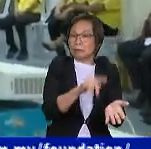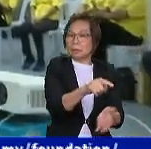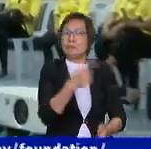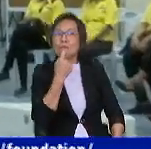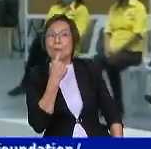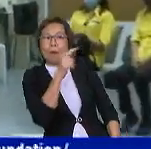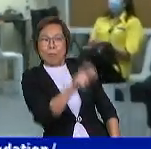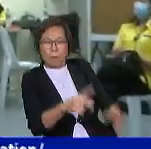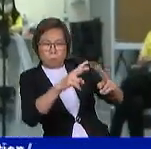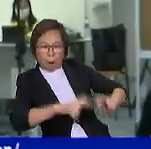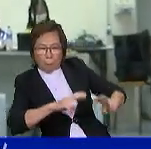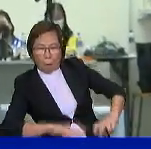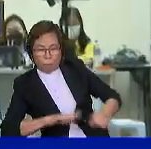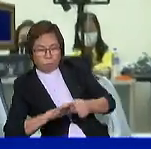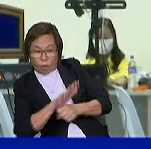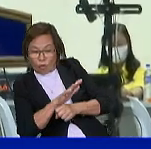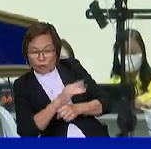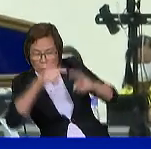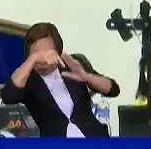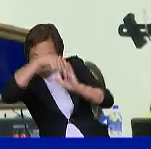berkata hasil siasatan penuh dan